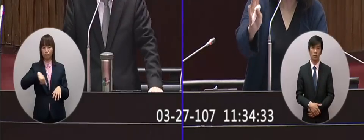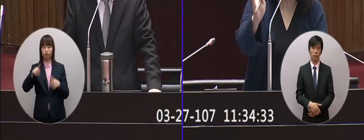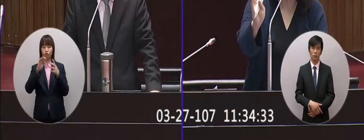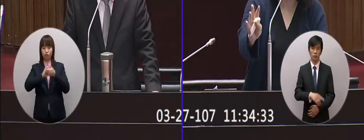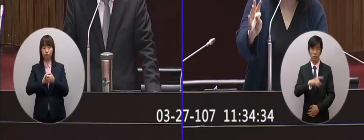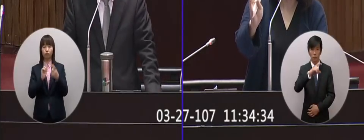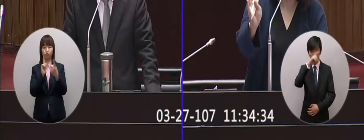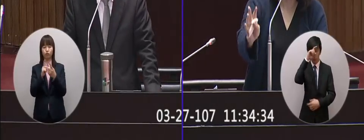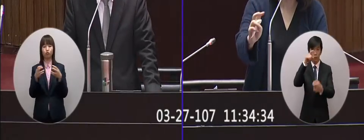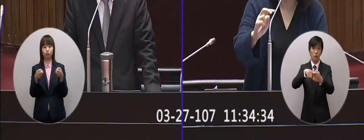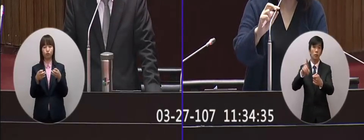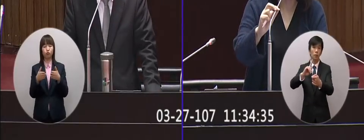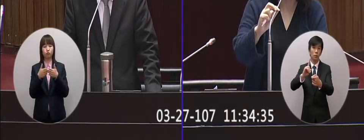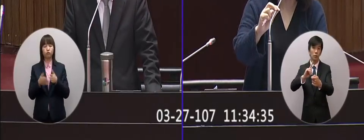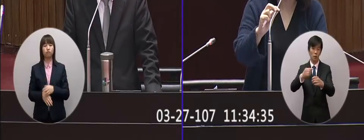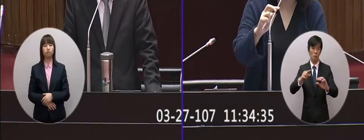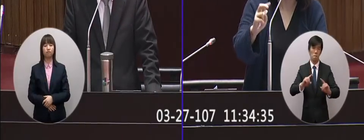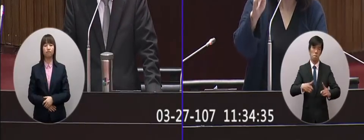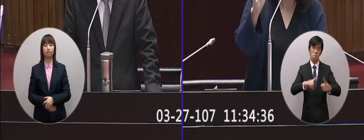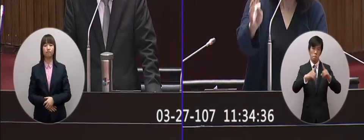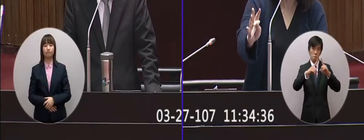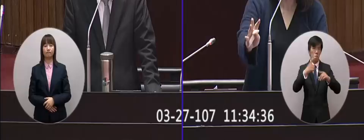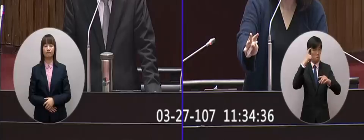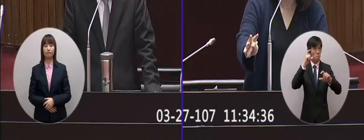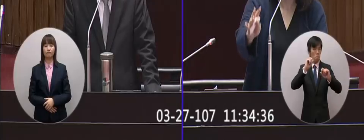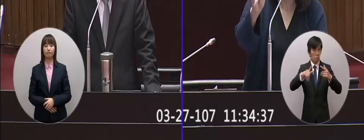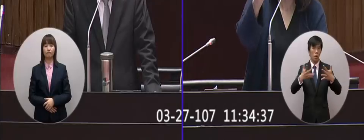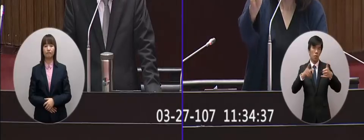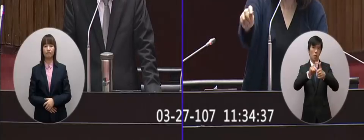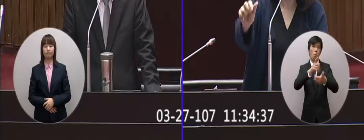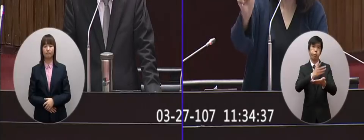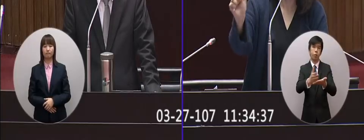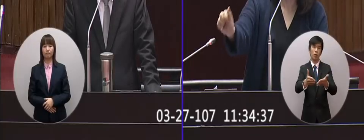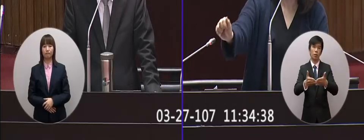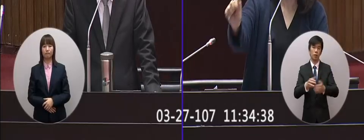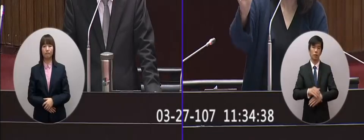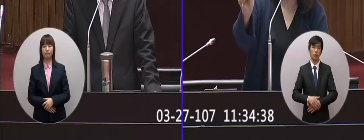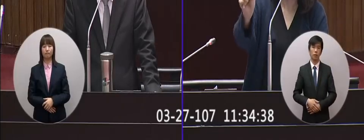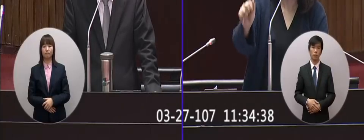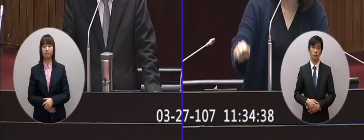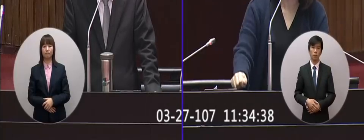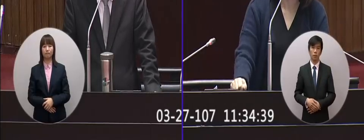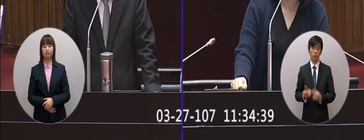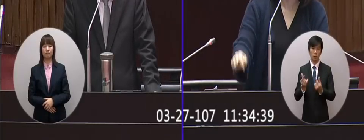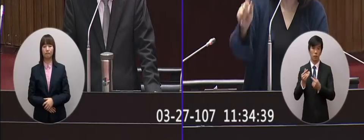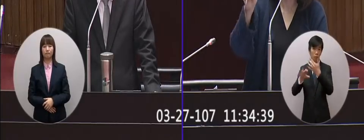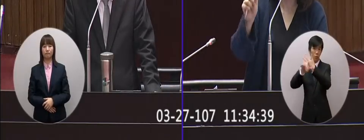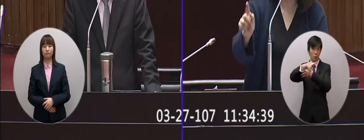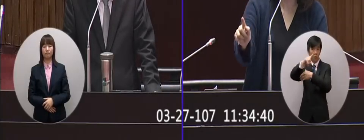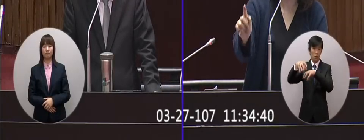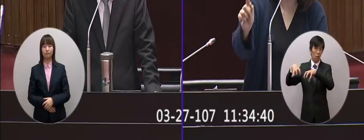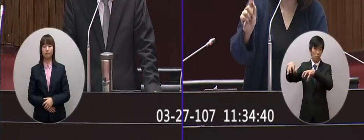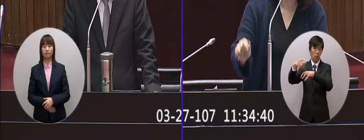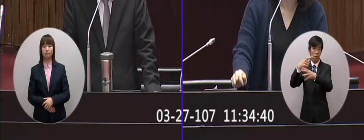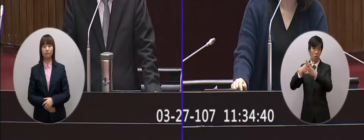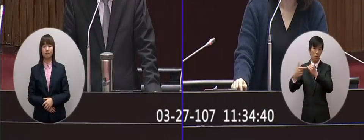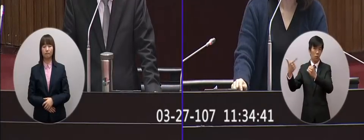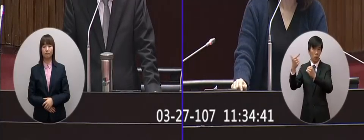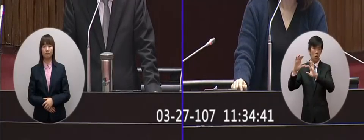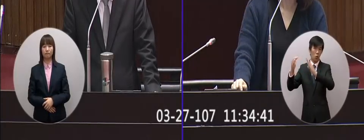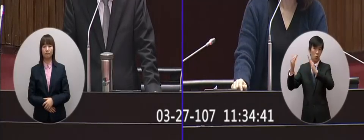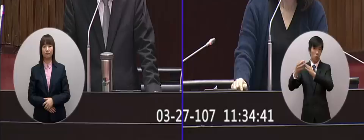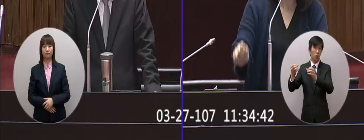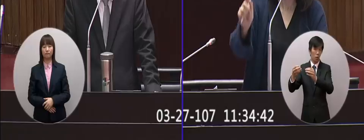要的嘛， 解决争端议题的问题嘛。所以意思就是说，当我们在看国际上的六方会谈，他就是要处理北